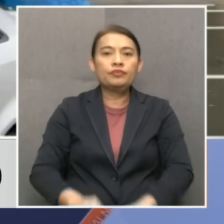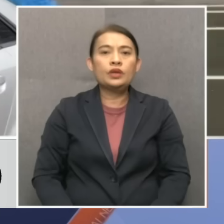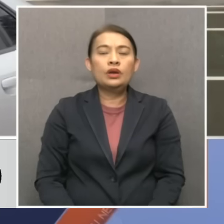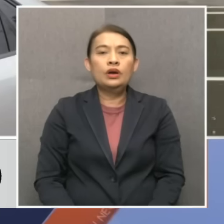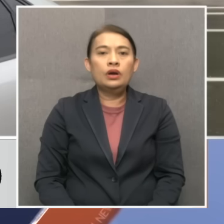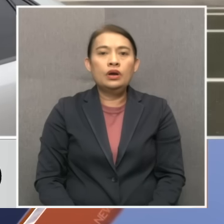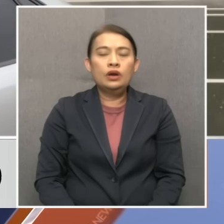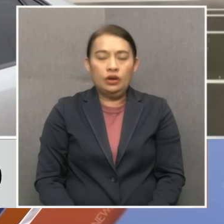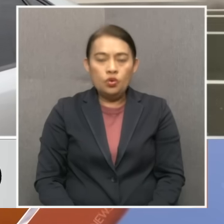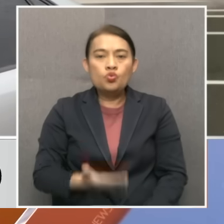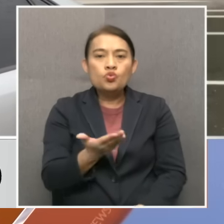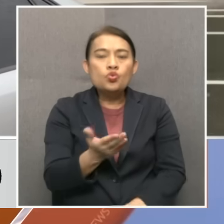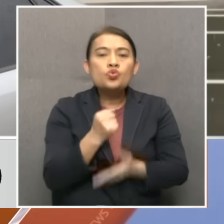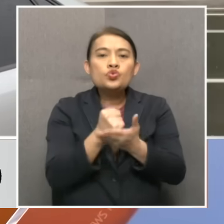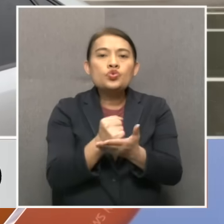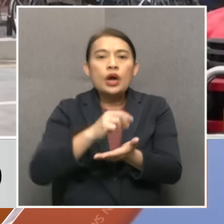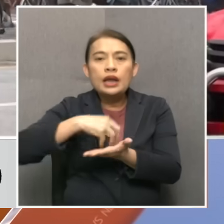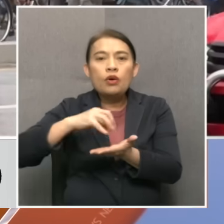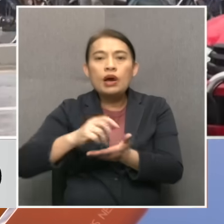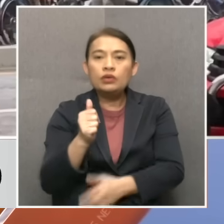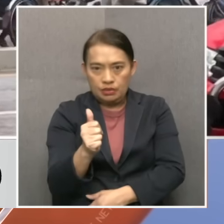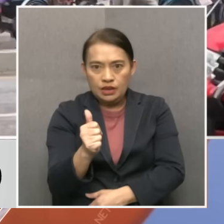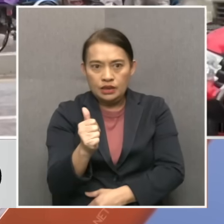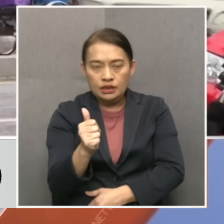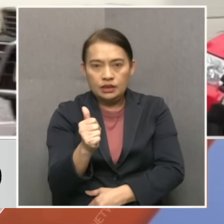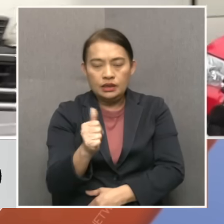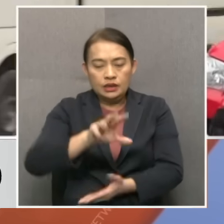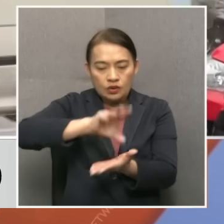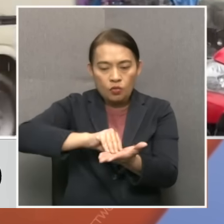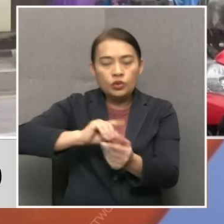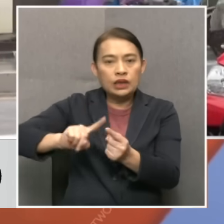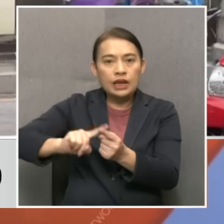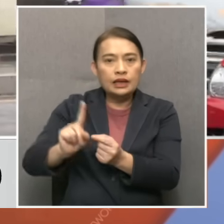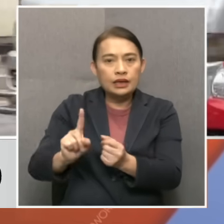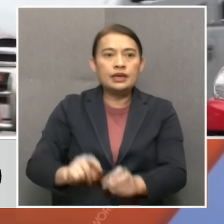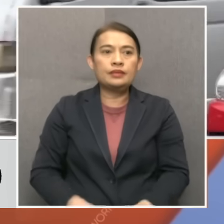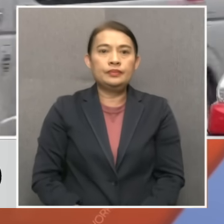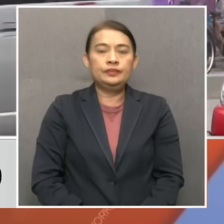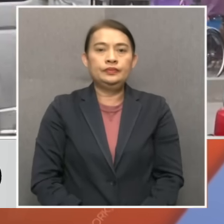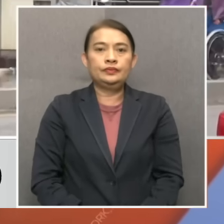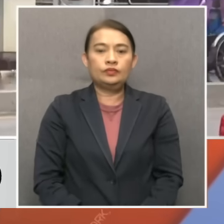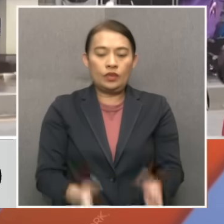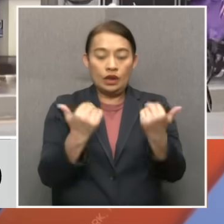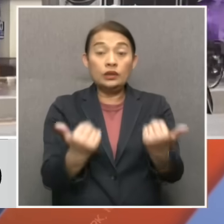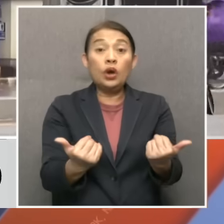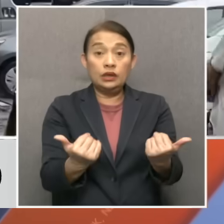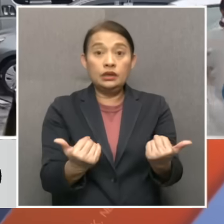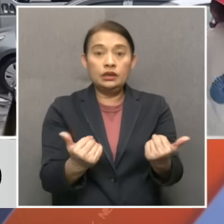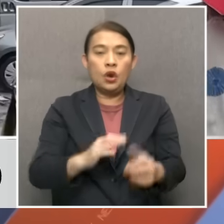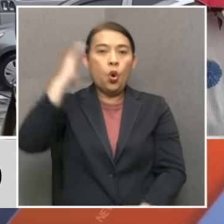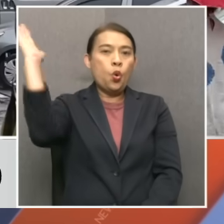นในตรงนั้นรับทราบได้เป็นอย่างไรบ้างคะ ครับขณะนี้ล่าสุดนะครับพายุโค